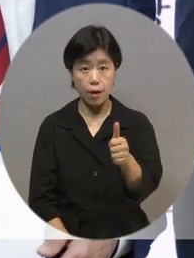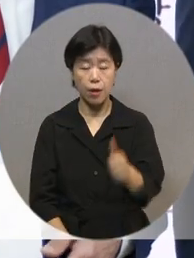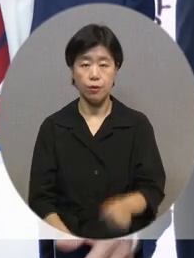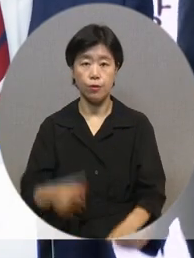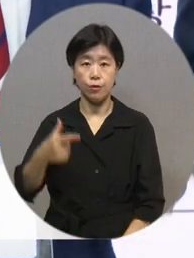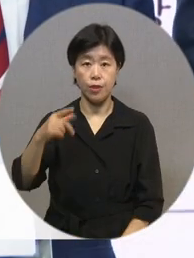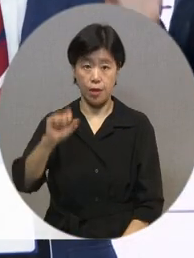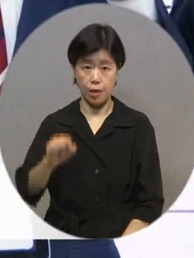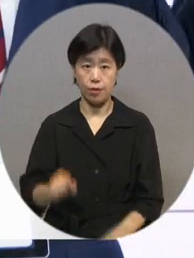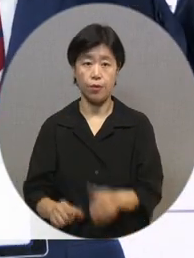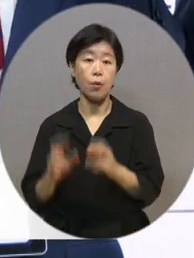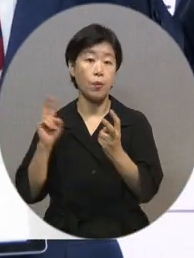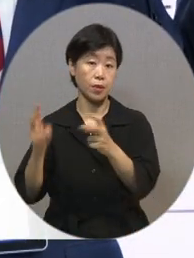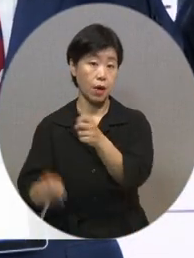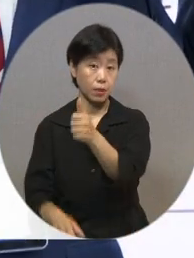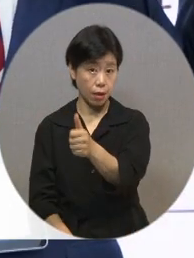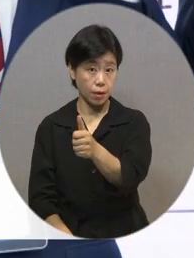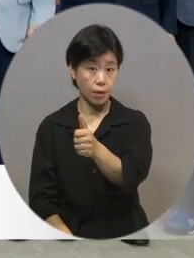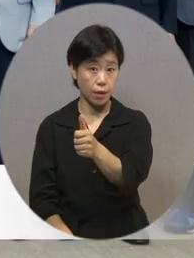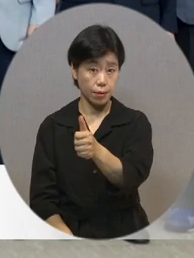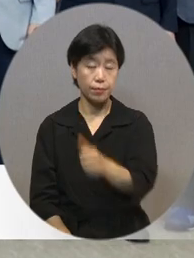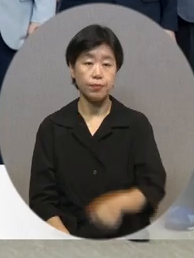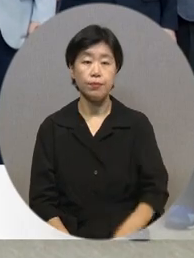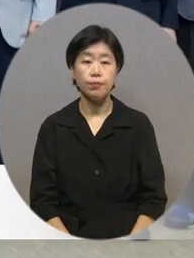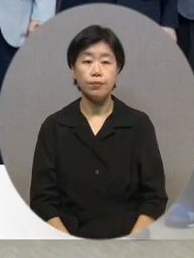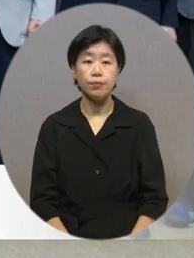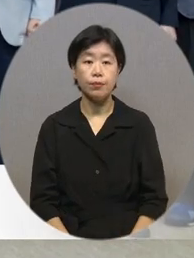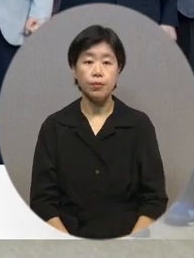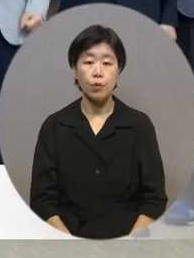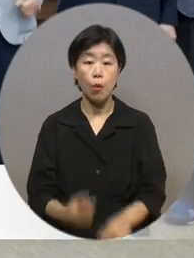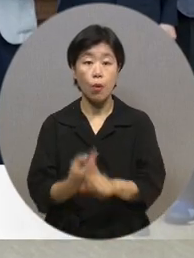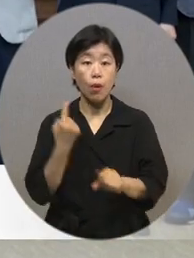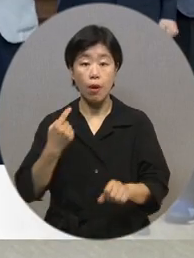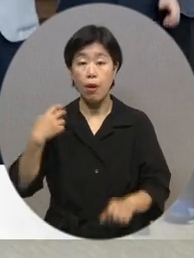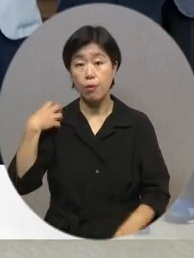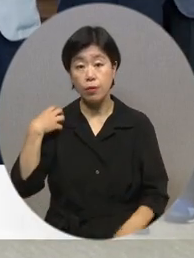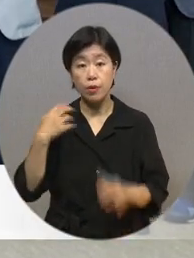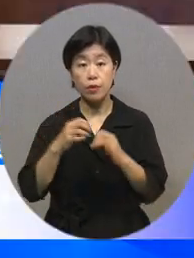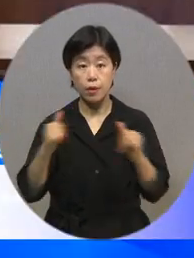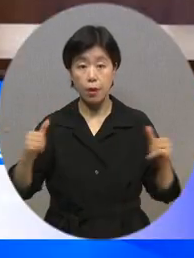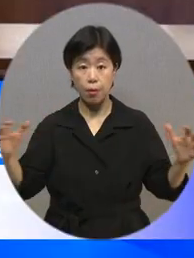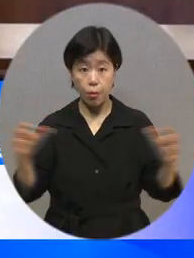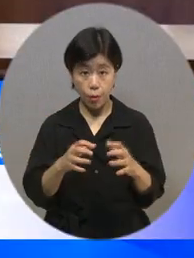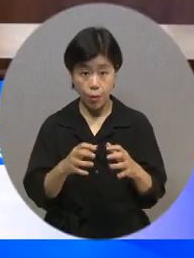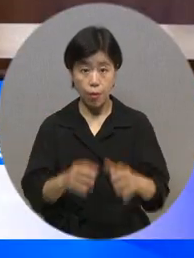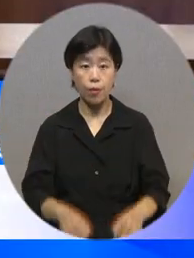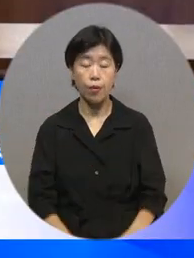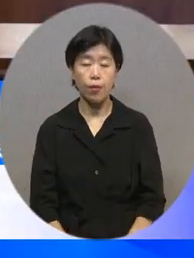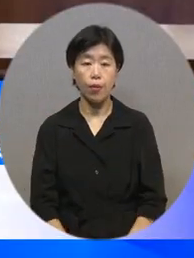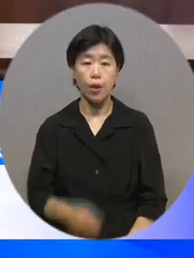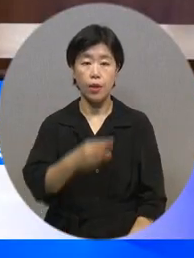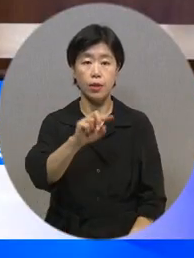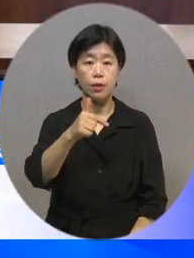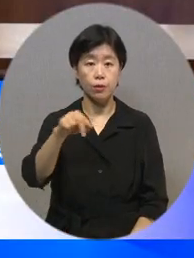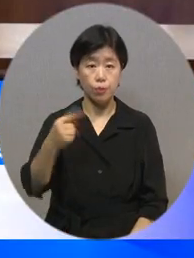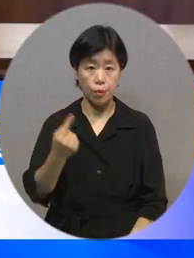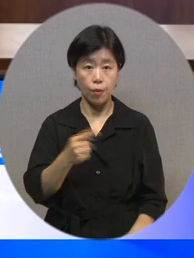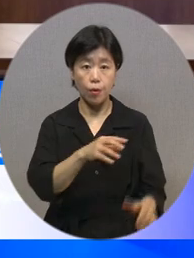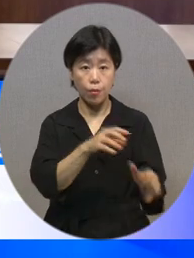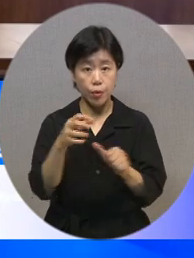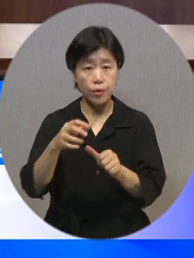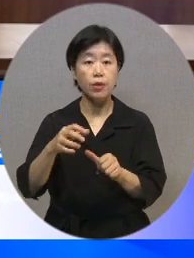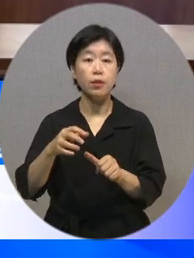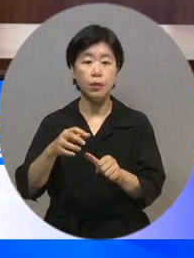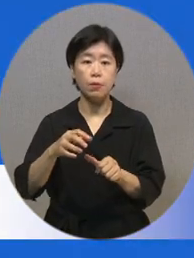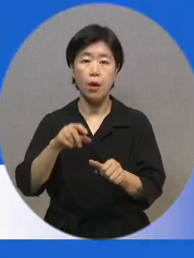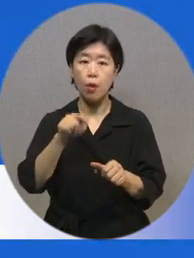허세웅 GS칼텍스 대표이사 사장, 주요 관계자 등이 참석한 가운데 탄소 포집 활용 메가